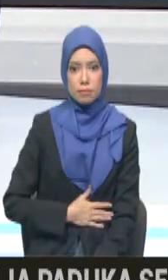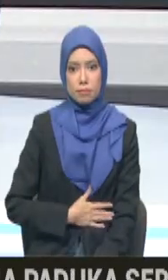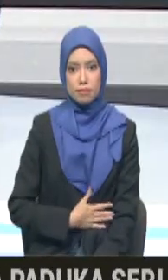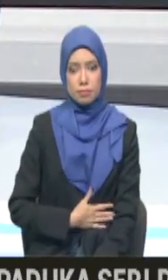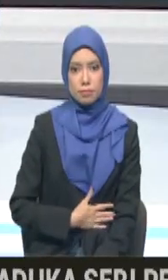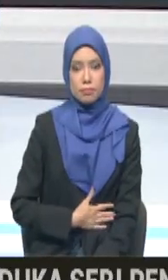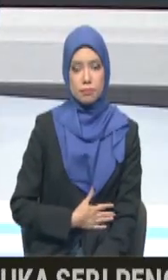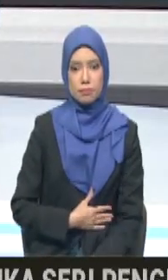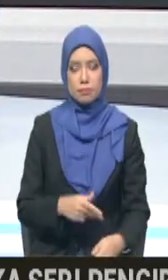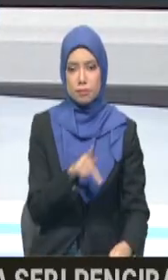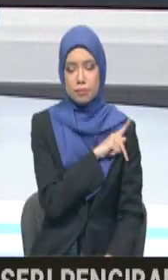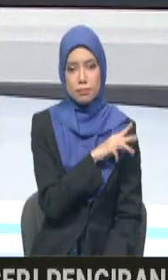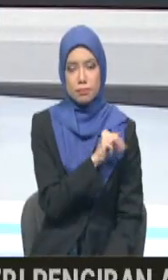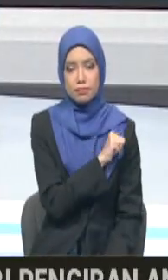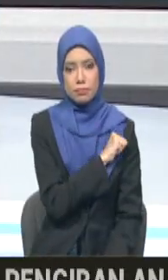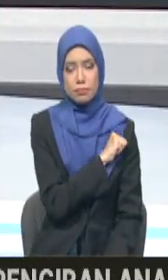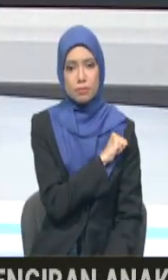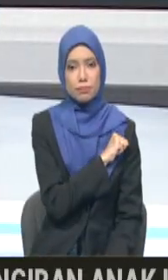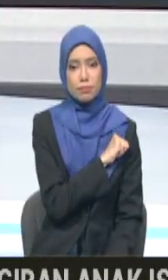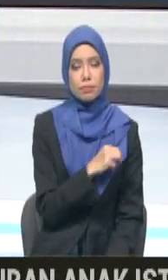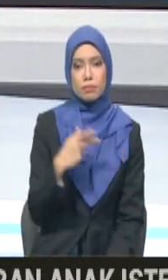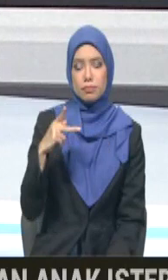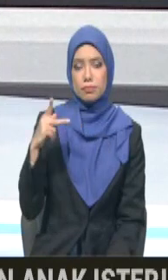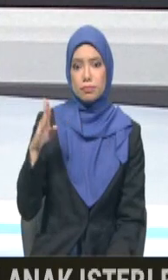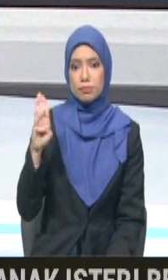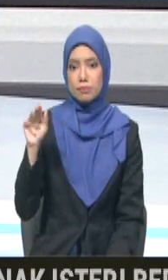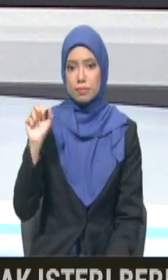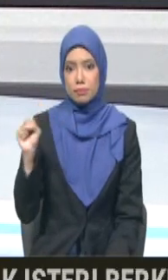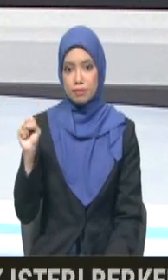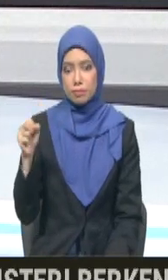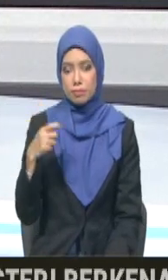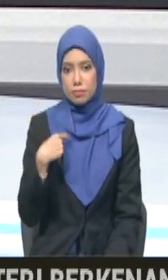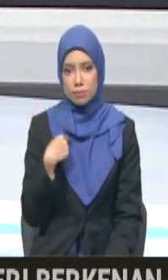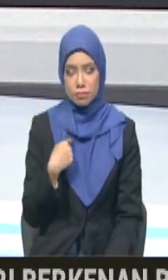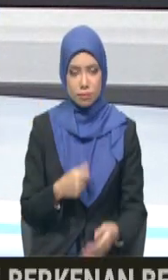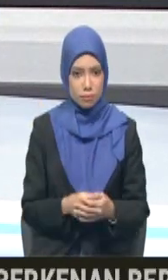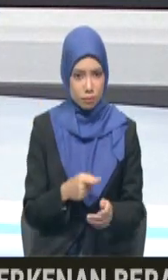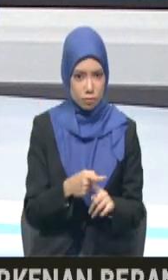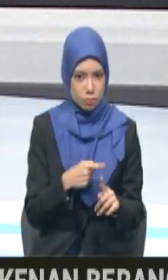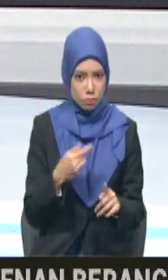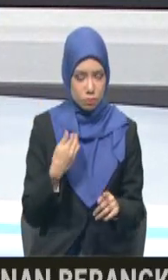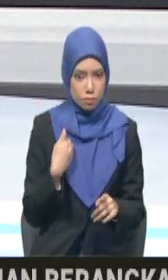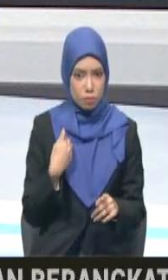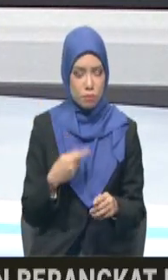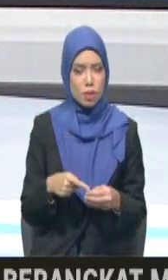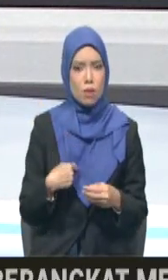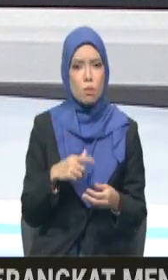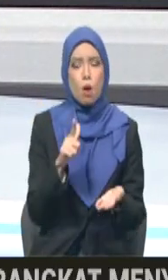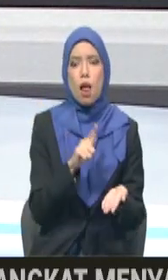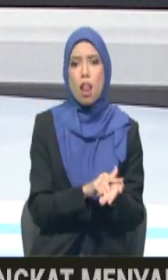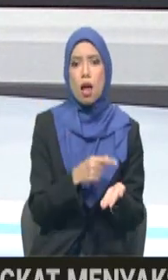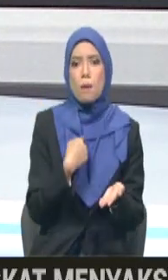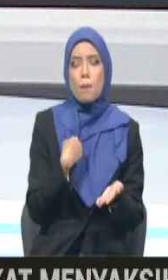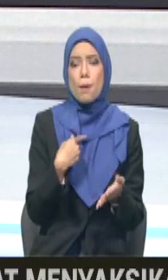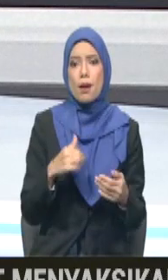kali Kementerian Kebudayaan belia dan sukan melalui bahagian khidmat Bakti Negara mengadakan sesi melapor diri bagi